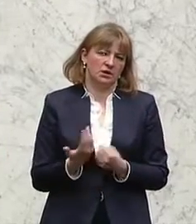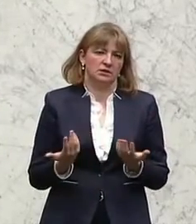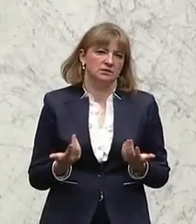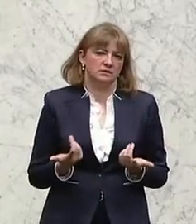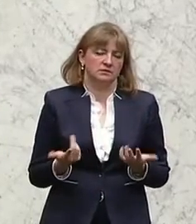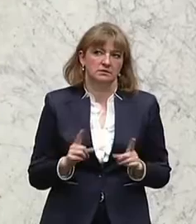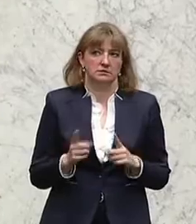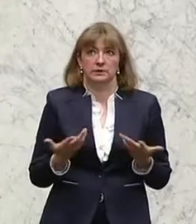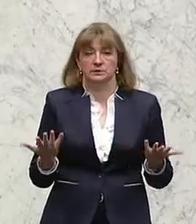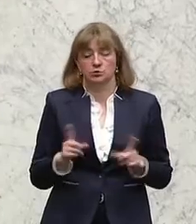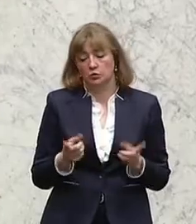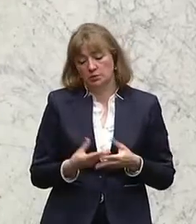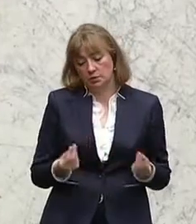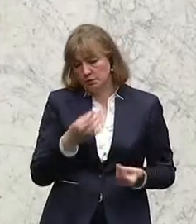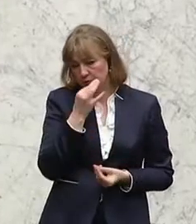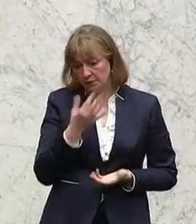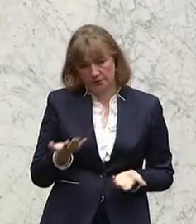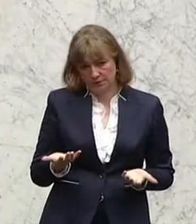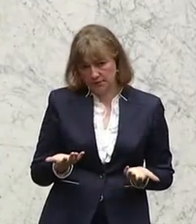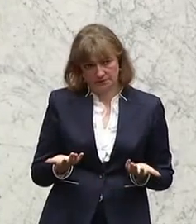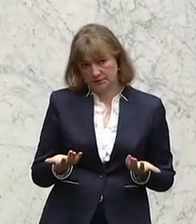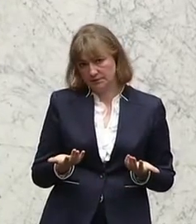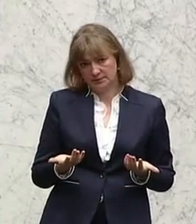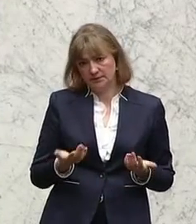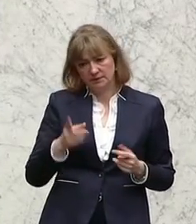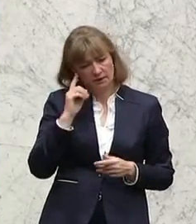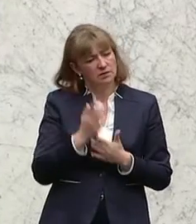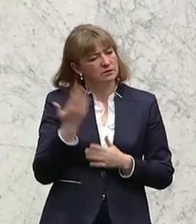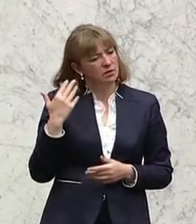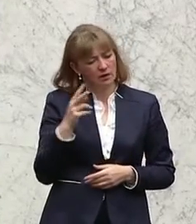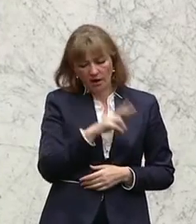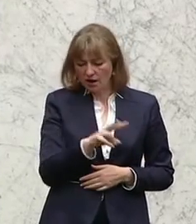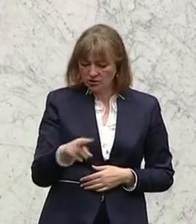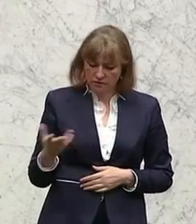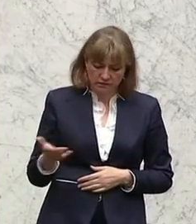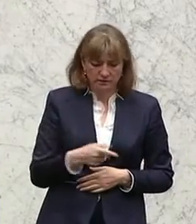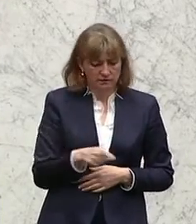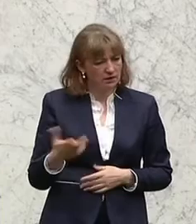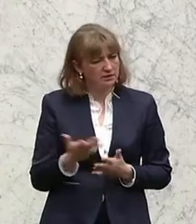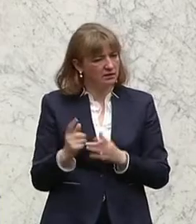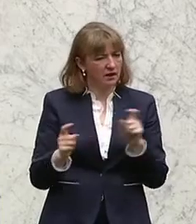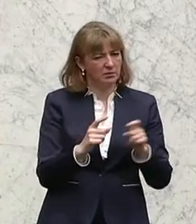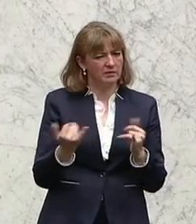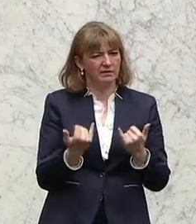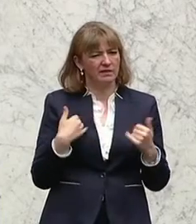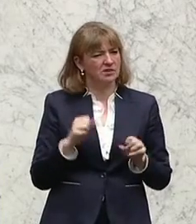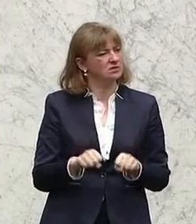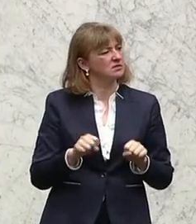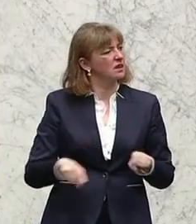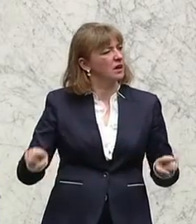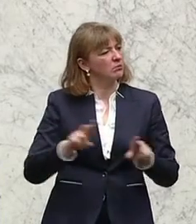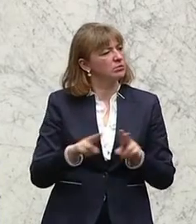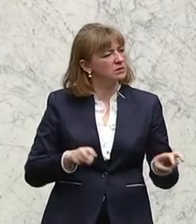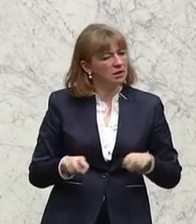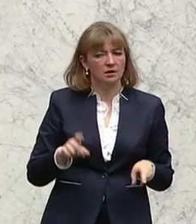keinster Art und Weise zu Lösungen kommen werden. Und wir wissen ja, wenn wir uns in der Vergangenheit anschauen, wie teilweise diese Debatte auch innerhalb der Bundesregierung